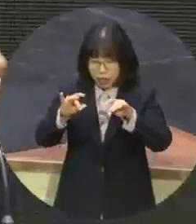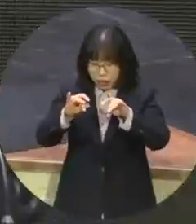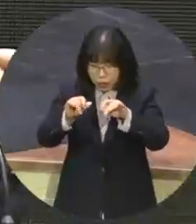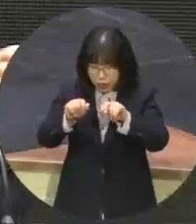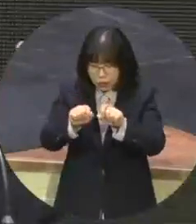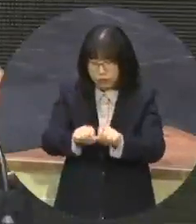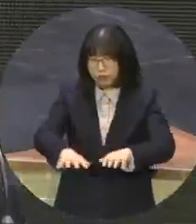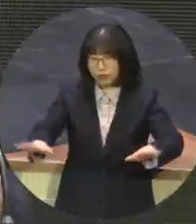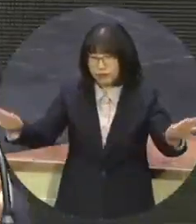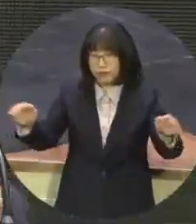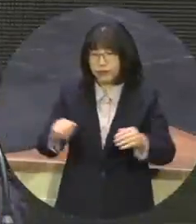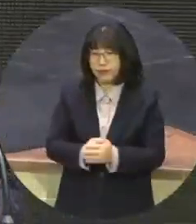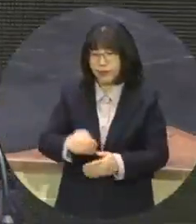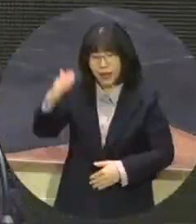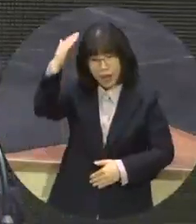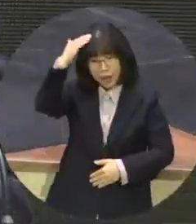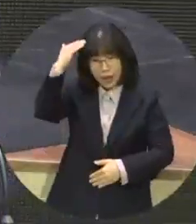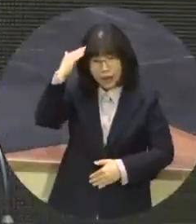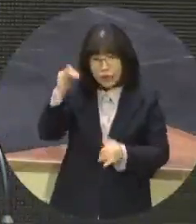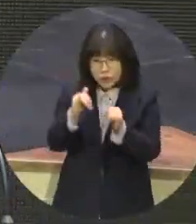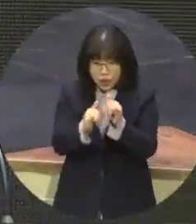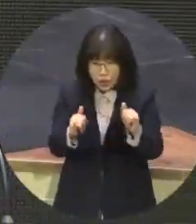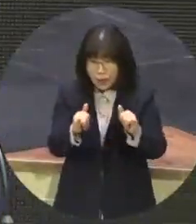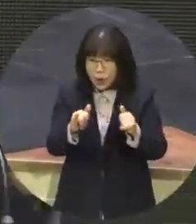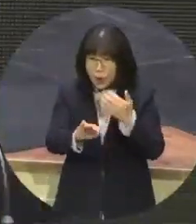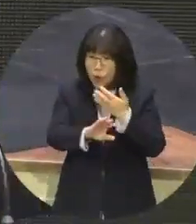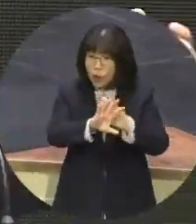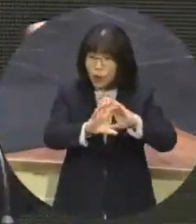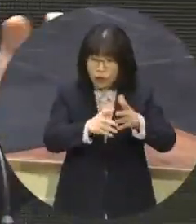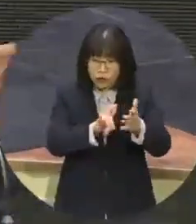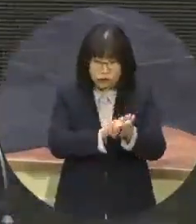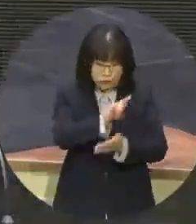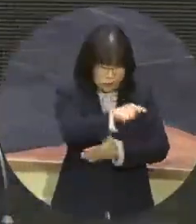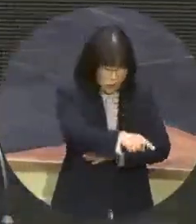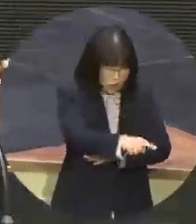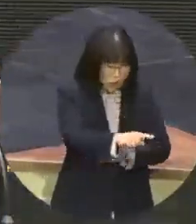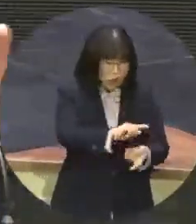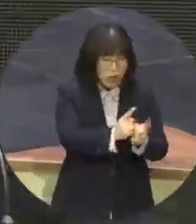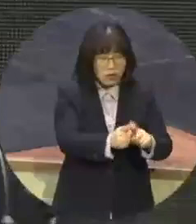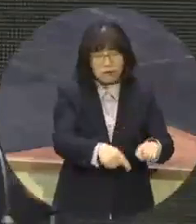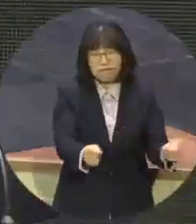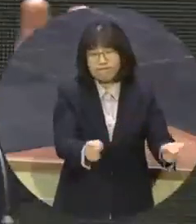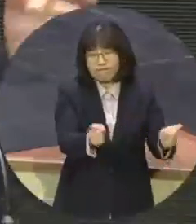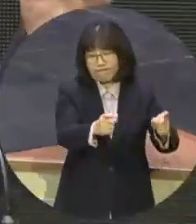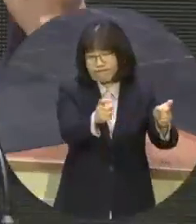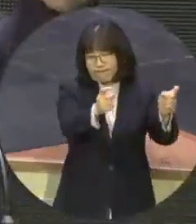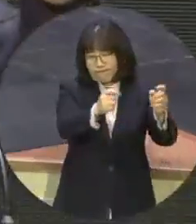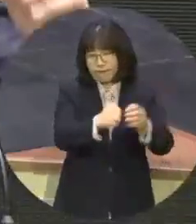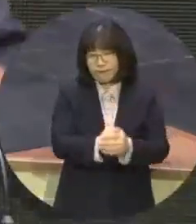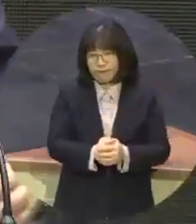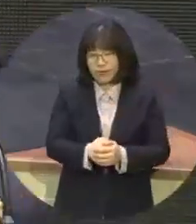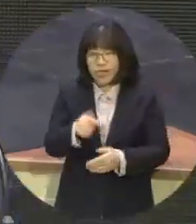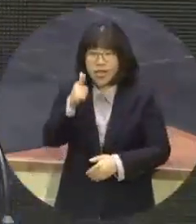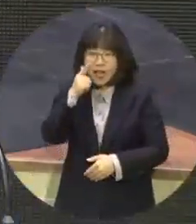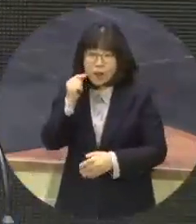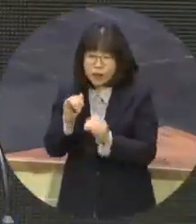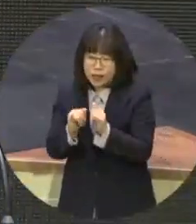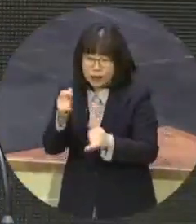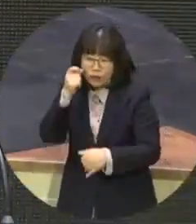서로 싸워요. 서로 싸워. 일본 사람, 중국 사람 전부 합해요. 해외 나가면 똘똘똘